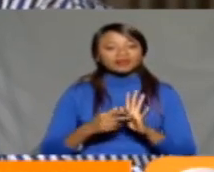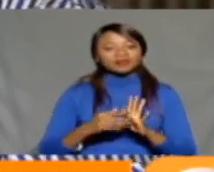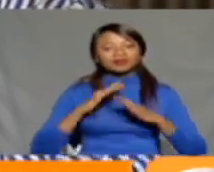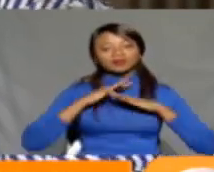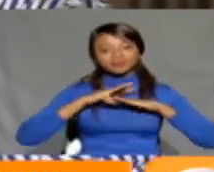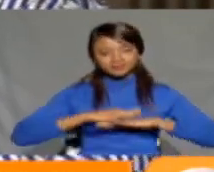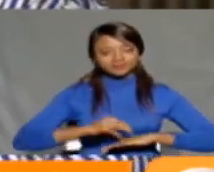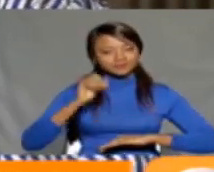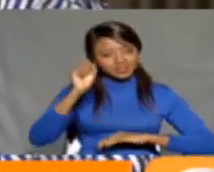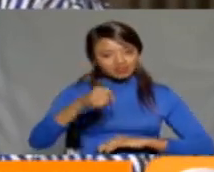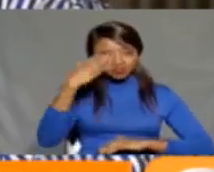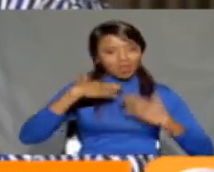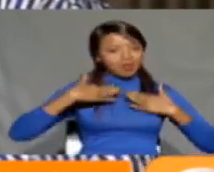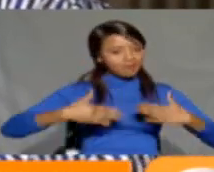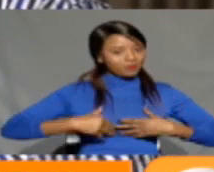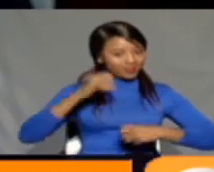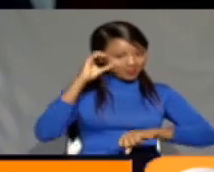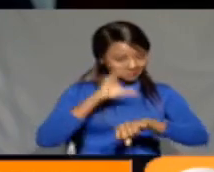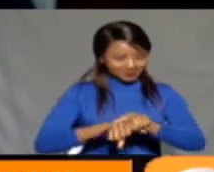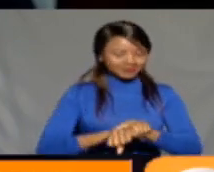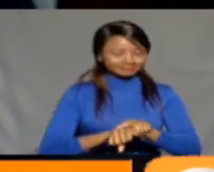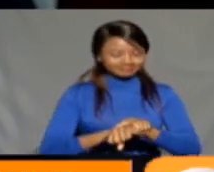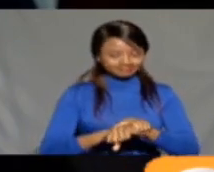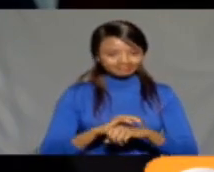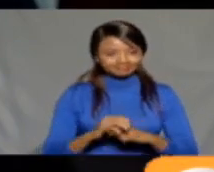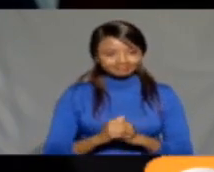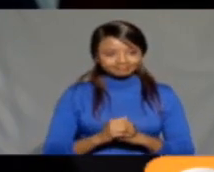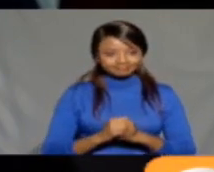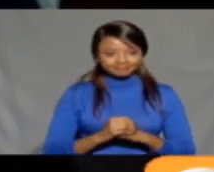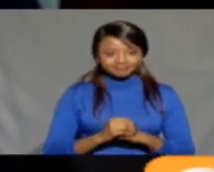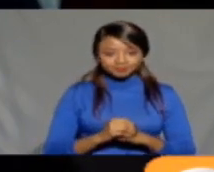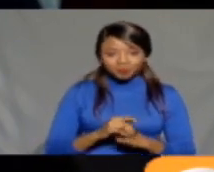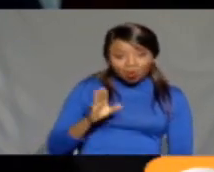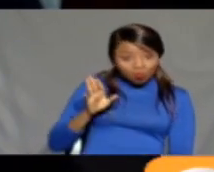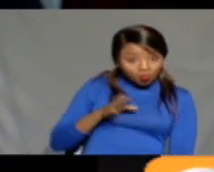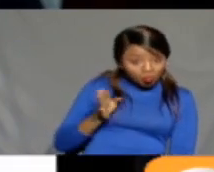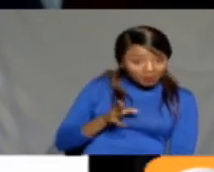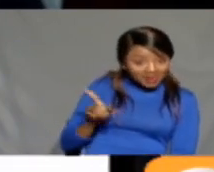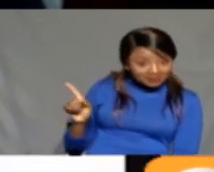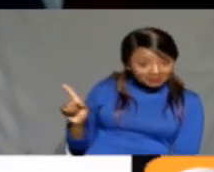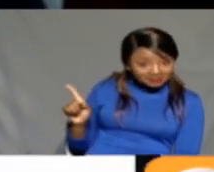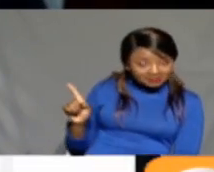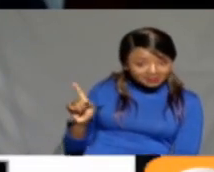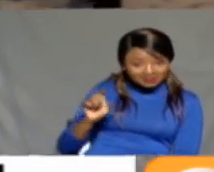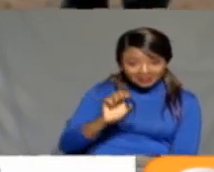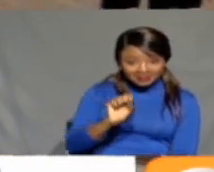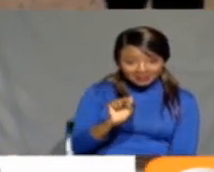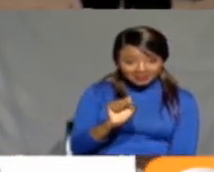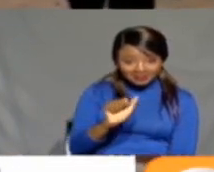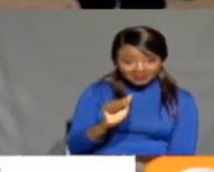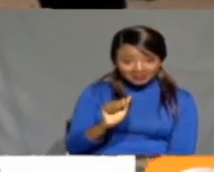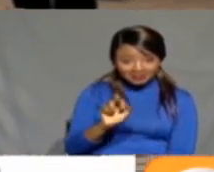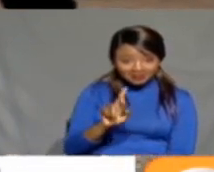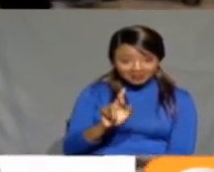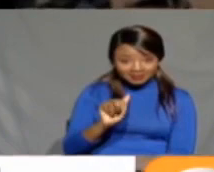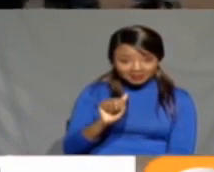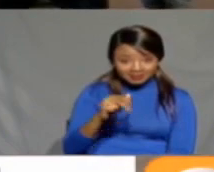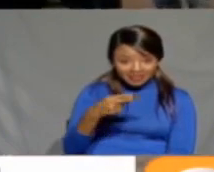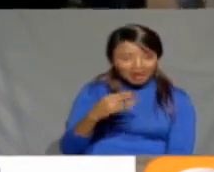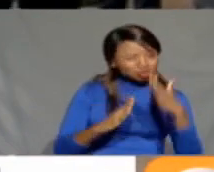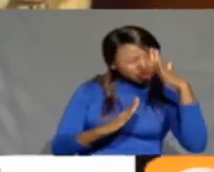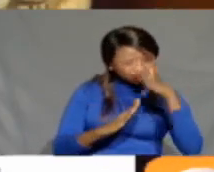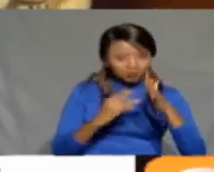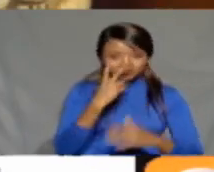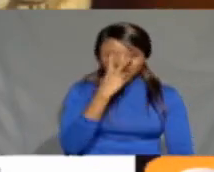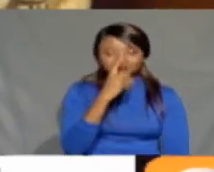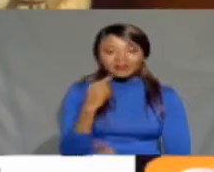yes, they found the body. Tamko la jina Sara Wairimu Kamotho, mshukiwa mkuu katika mauaji ya Cohen, hata